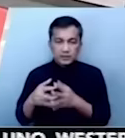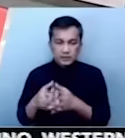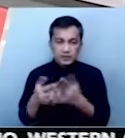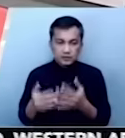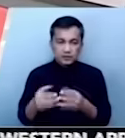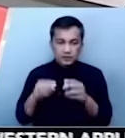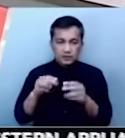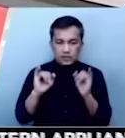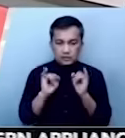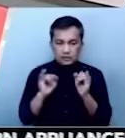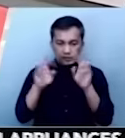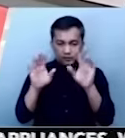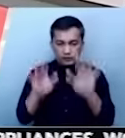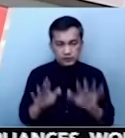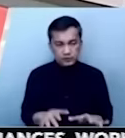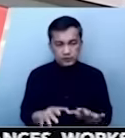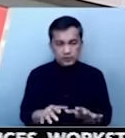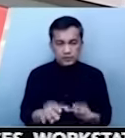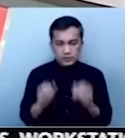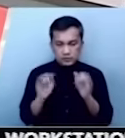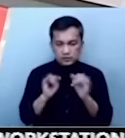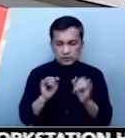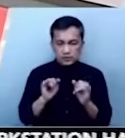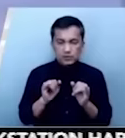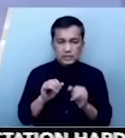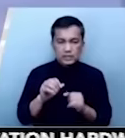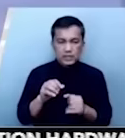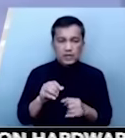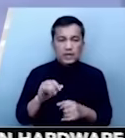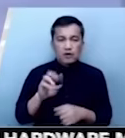mga nagyayelong oil well.